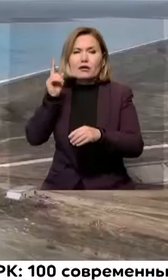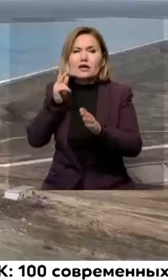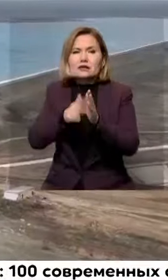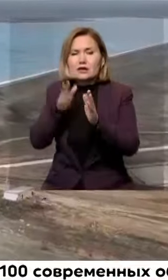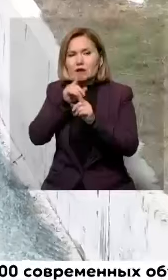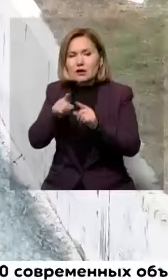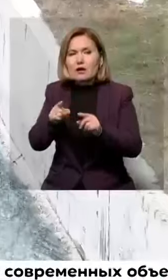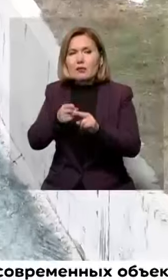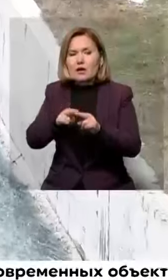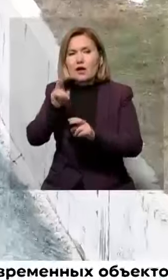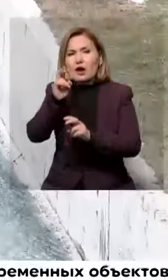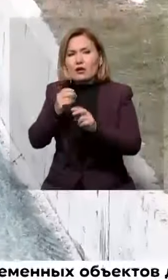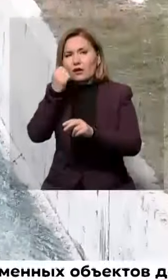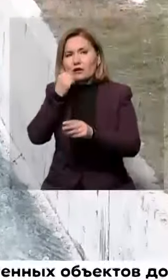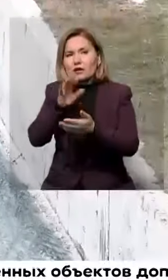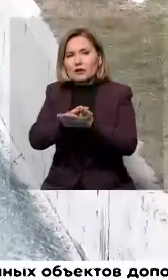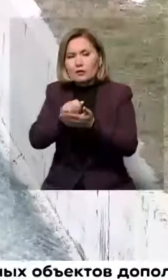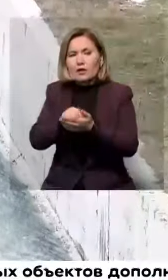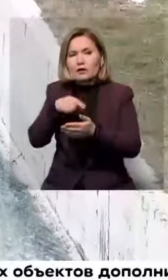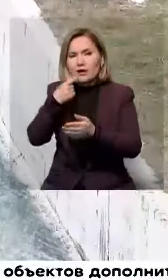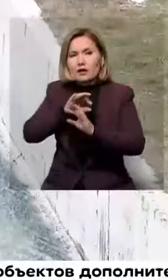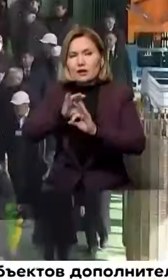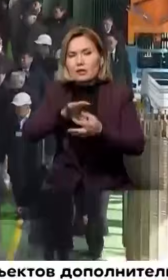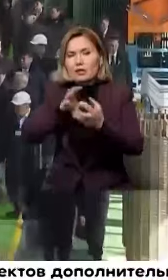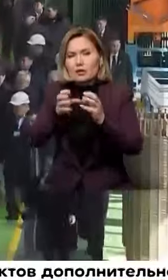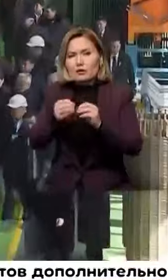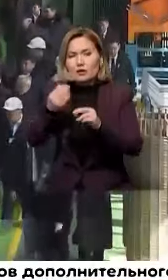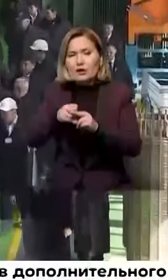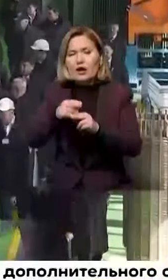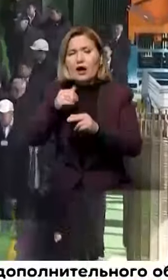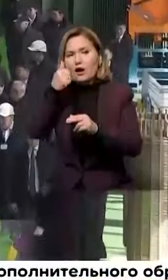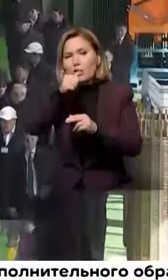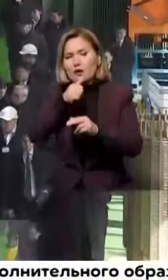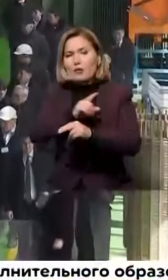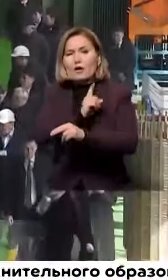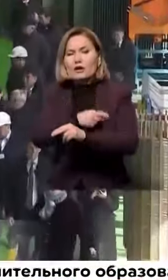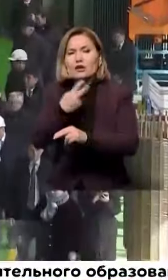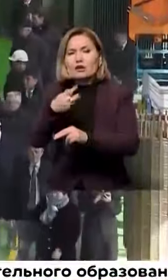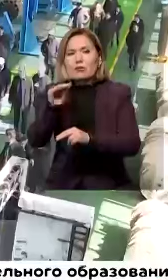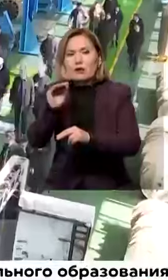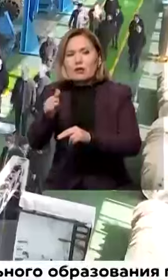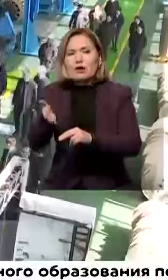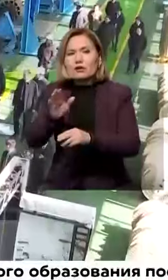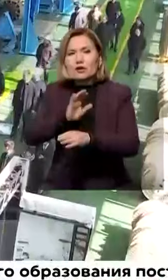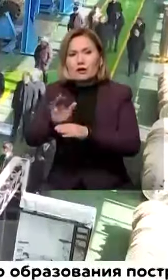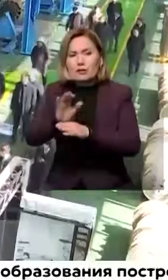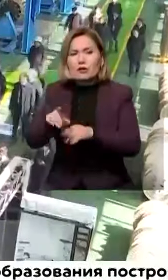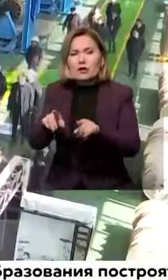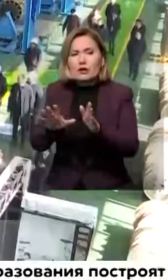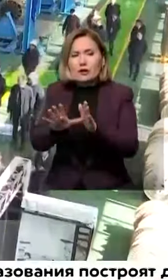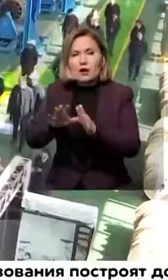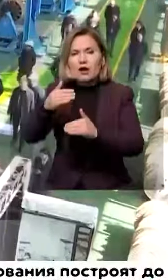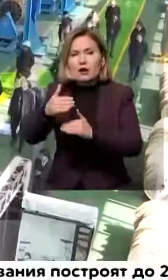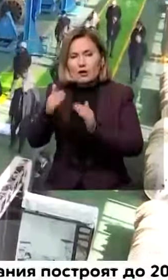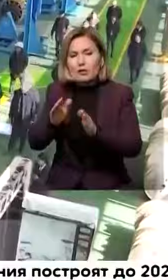салынған нысаныңда тозып тұрғанын жеткізді. Бұдан бөлек үкімет басшысына жылдық қуаты 20 мың дана өнім шығаратын трансформатор зауытының